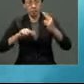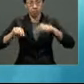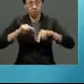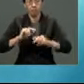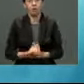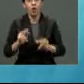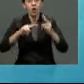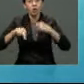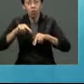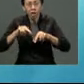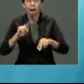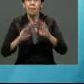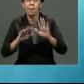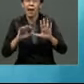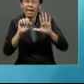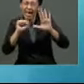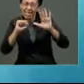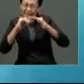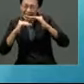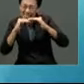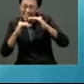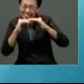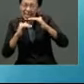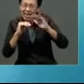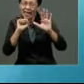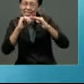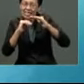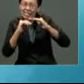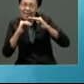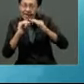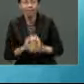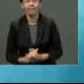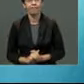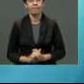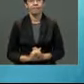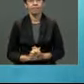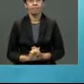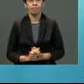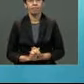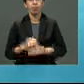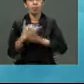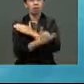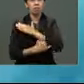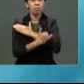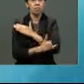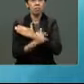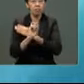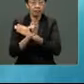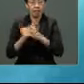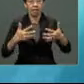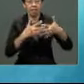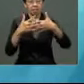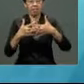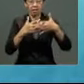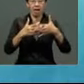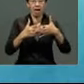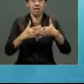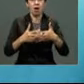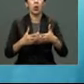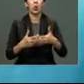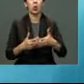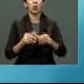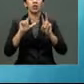นะครับเกือบครึ่งล้านแล้วล่ะครับอีกนิดนึงก็ถึงครึ่งล้านแล้วมาดูสถานการณ์ของต่างประเทศครับสหรัฐอเมริกาแตะที่2